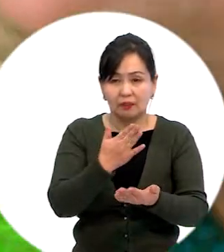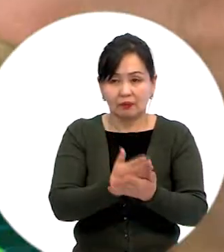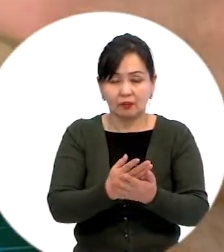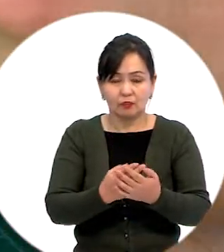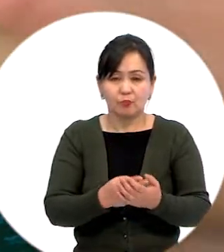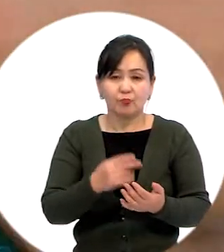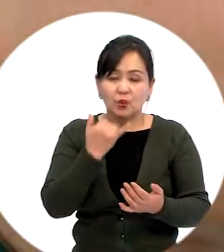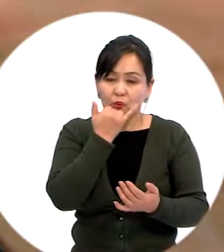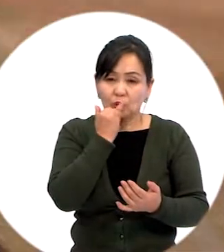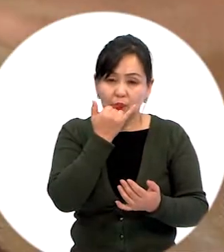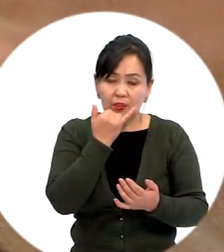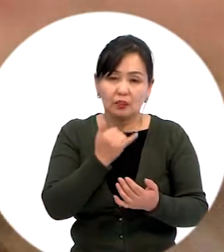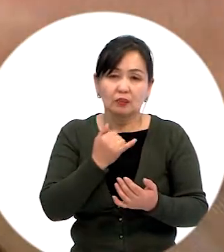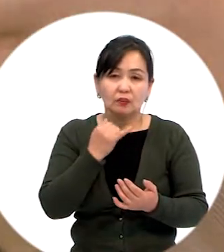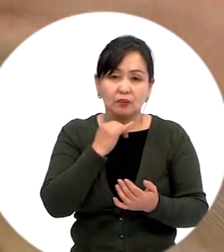Олбор шар өнгө аваад